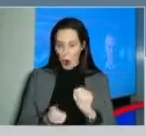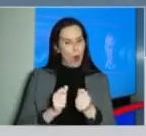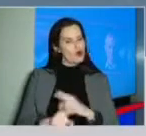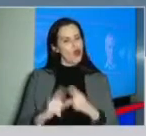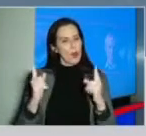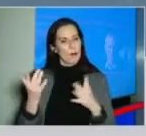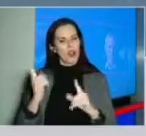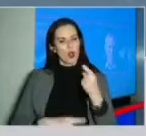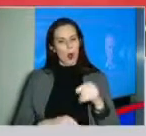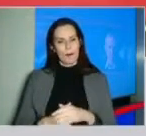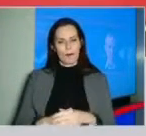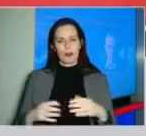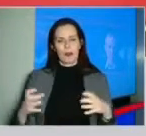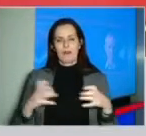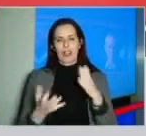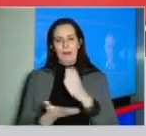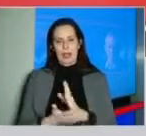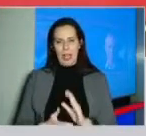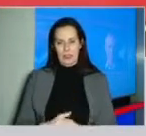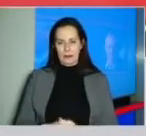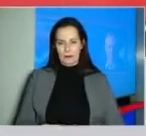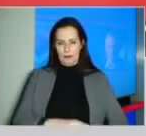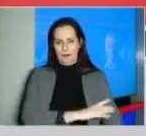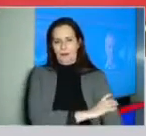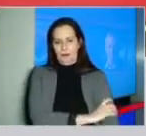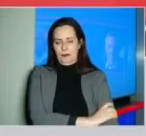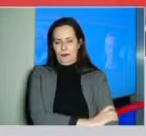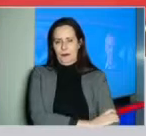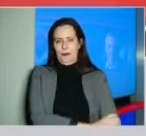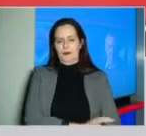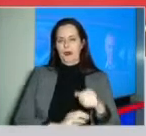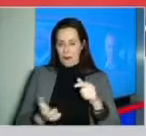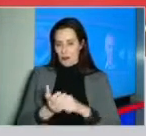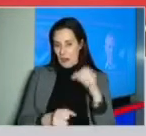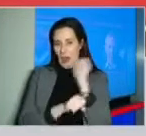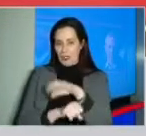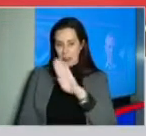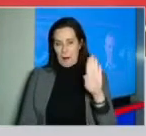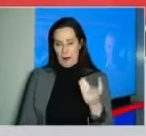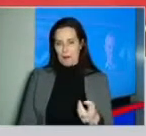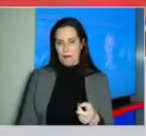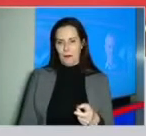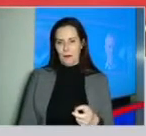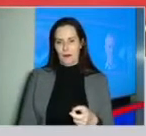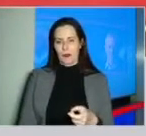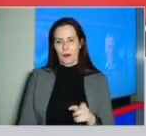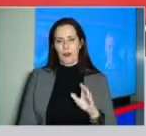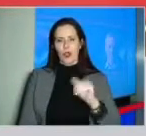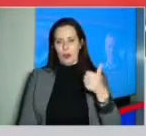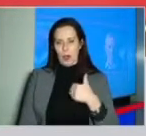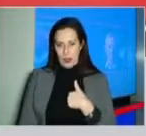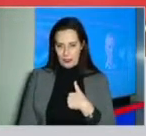דומה הסיפור הזה? מפלגת המרכז שקמה להפיל את ביבי, נכון. היא נועדה כדי מאוד, להפיל... מאוד דומה, מאוד דומה. קודם כל